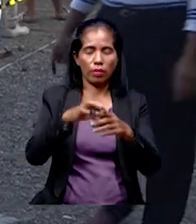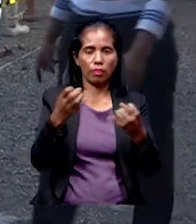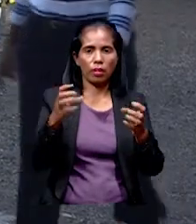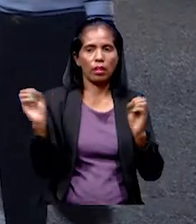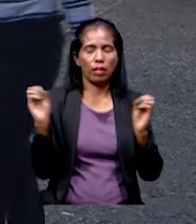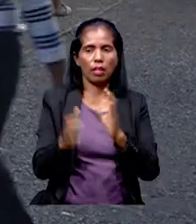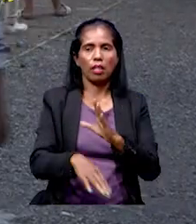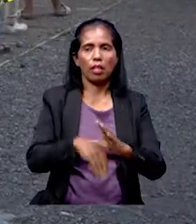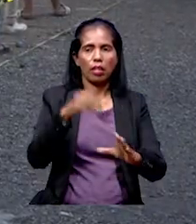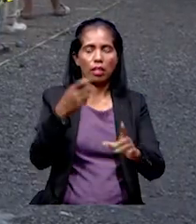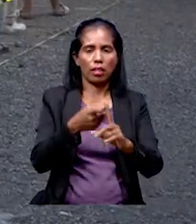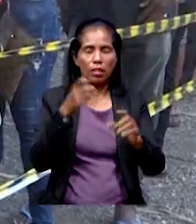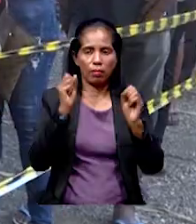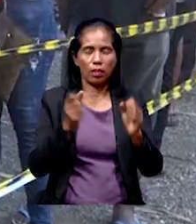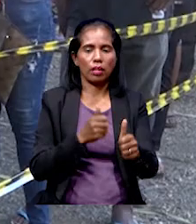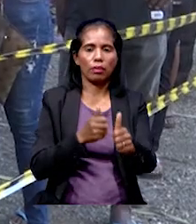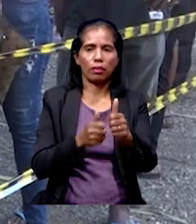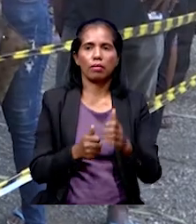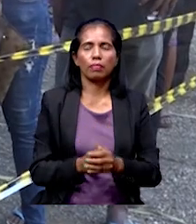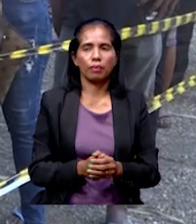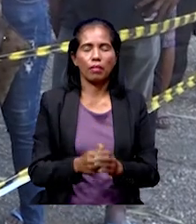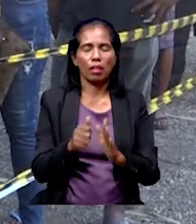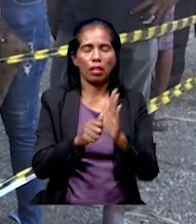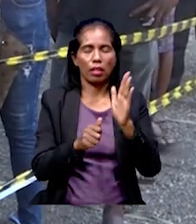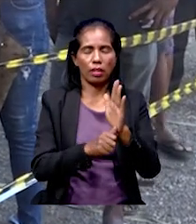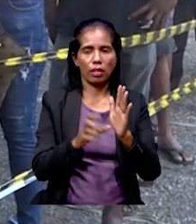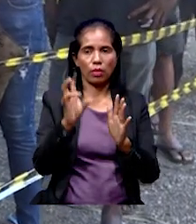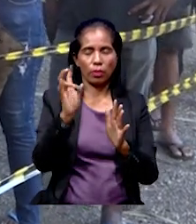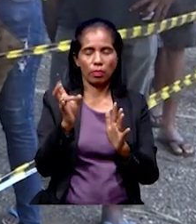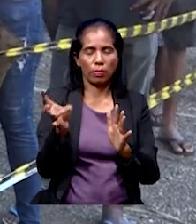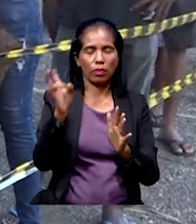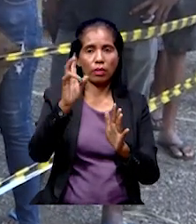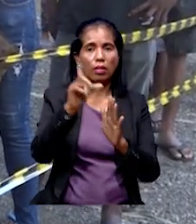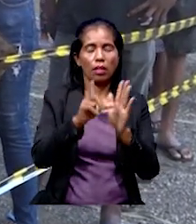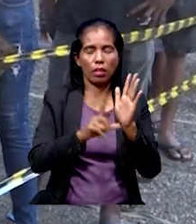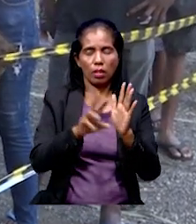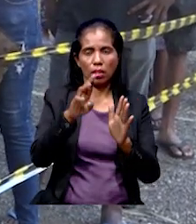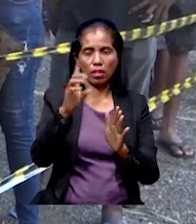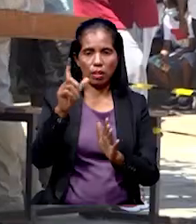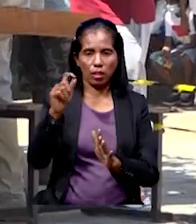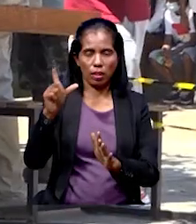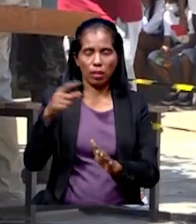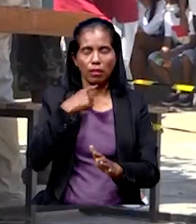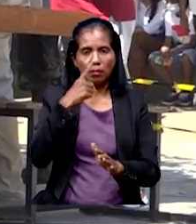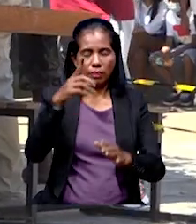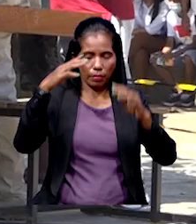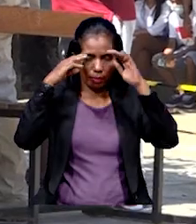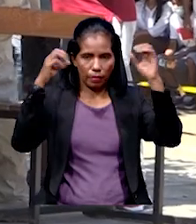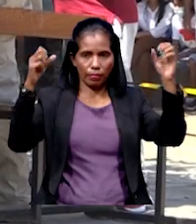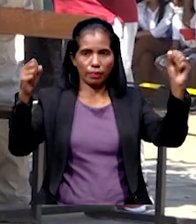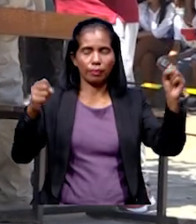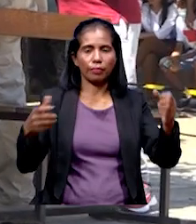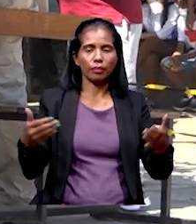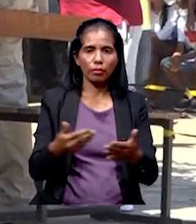nia kandidatura mak beletuir. Ihar tiu hitu nuresing hitu konstitusong RTL alinea da ruak mensiona, Presidente Republika